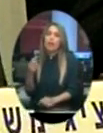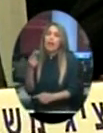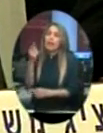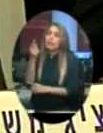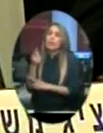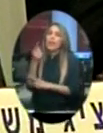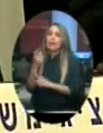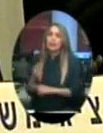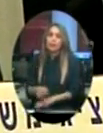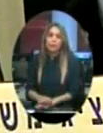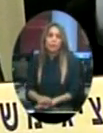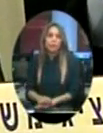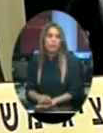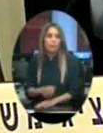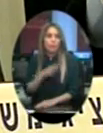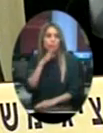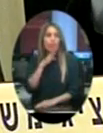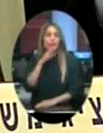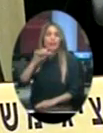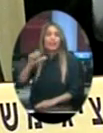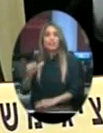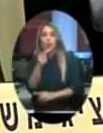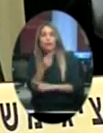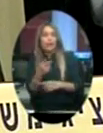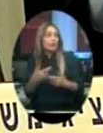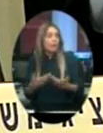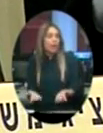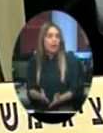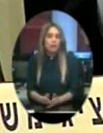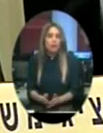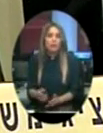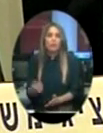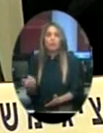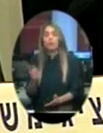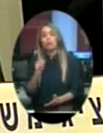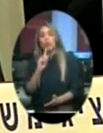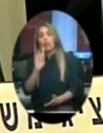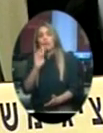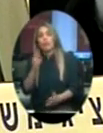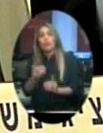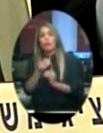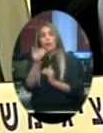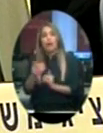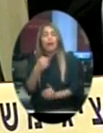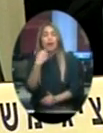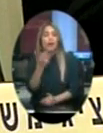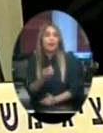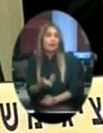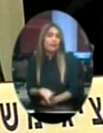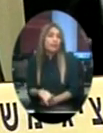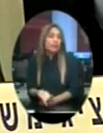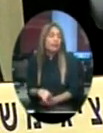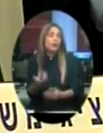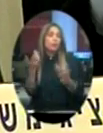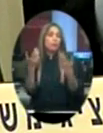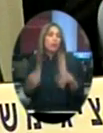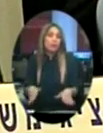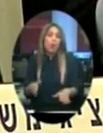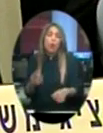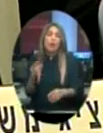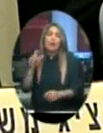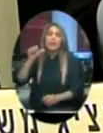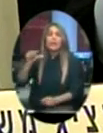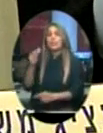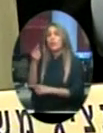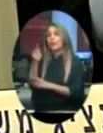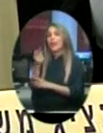של האיזוטנקים לטעון שנה או שנתיים אחרי שבכלל נוצרה בעיה לטעון שיש מחסור באיזוטנקים, זה פשוט